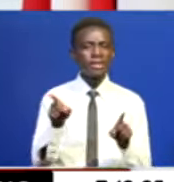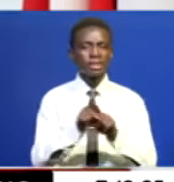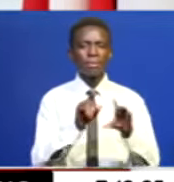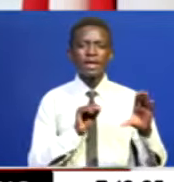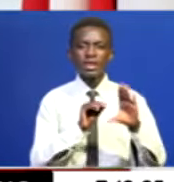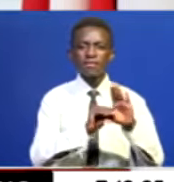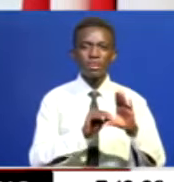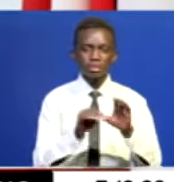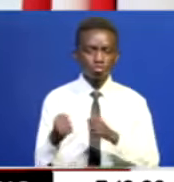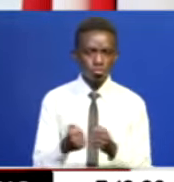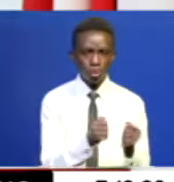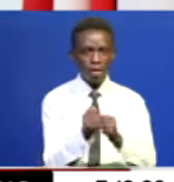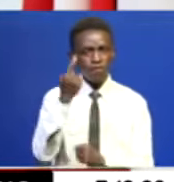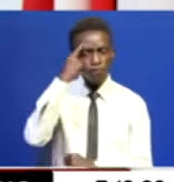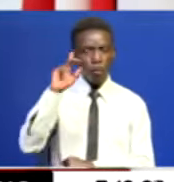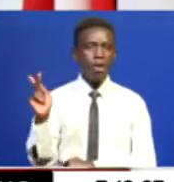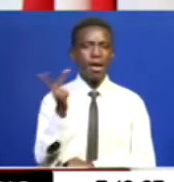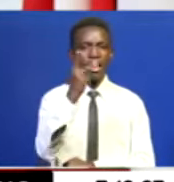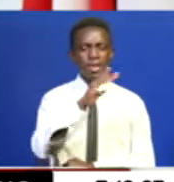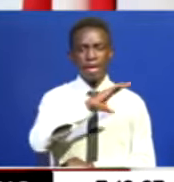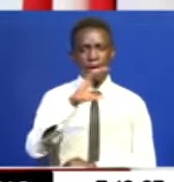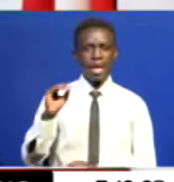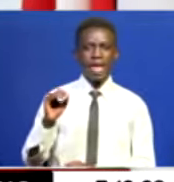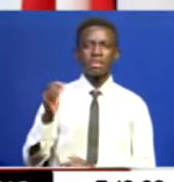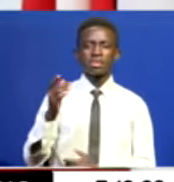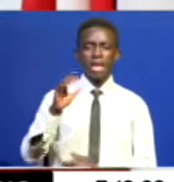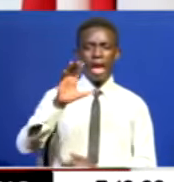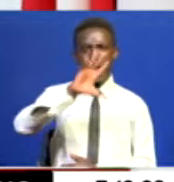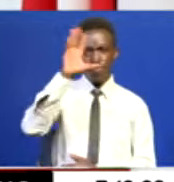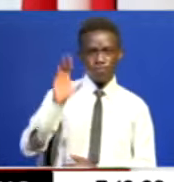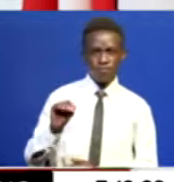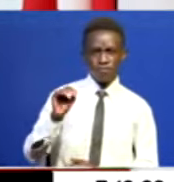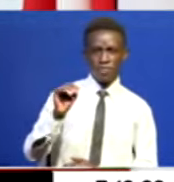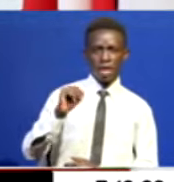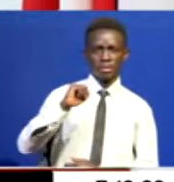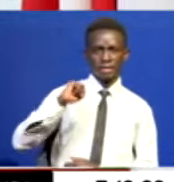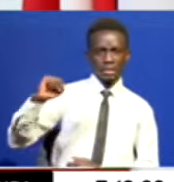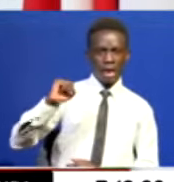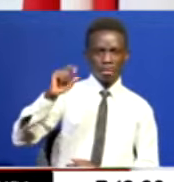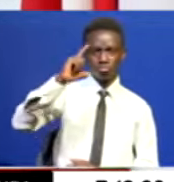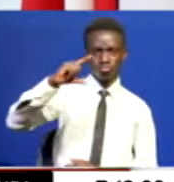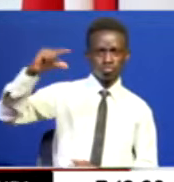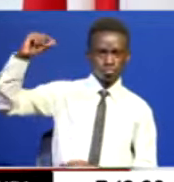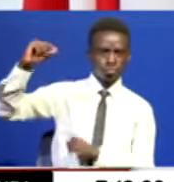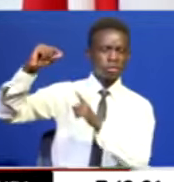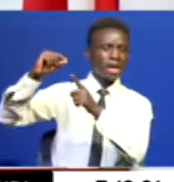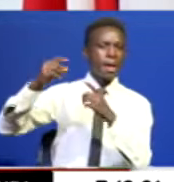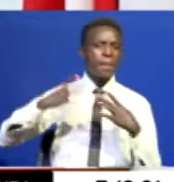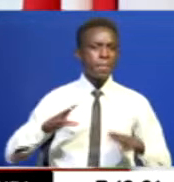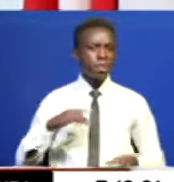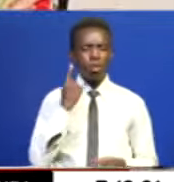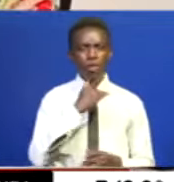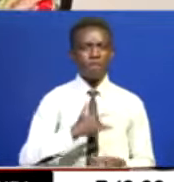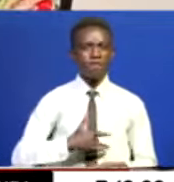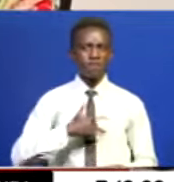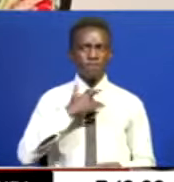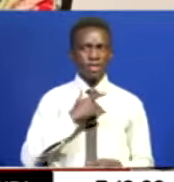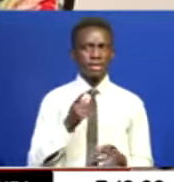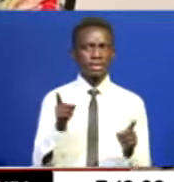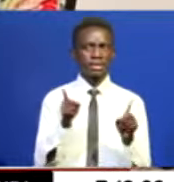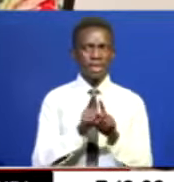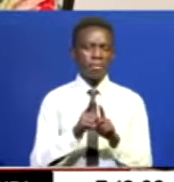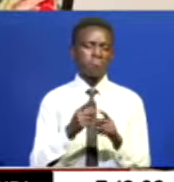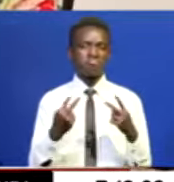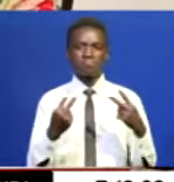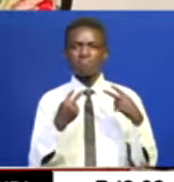Kenya and the whole of Africa, a region whose people have often felt marginalized and neglected.